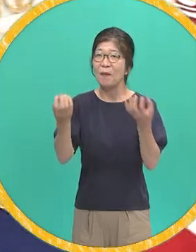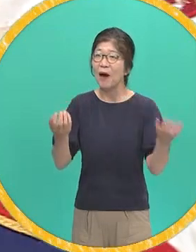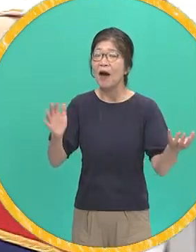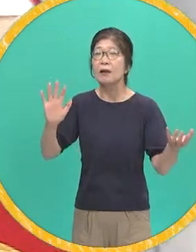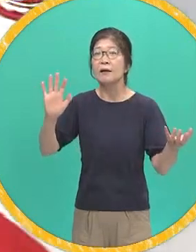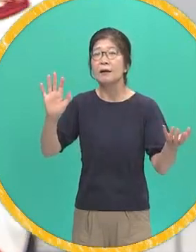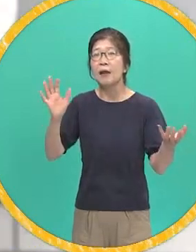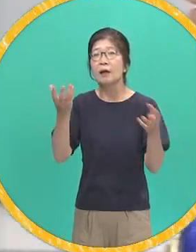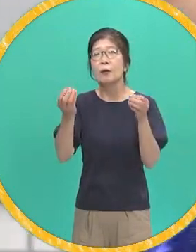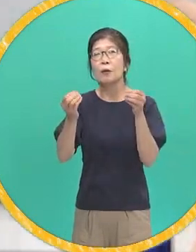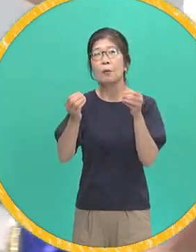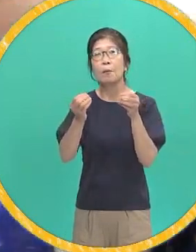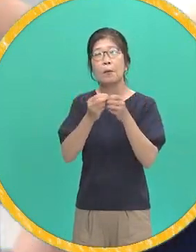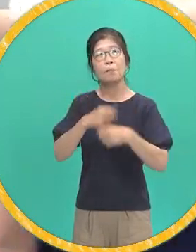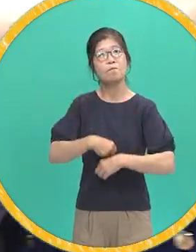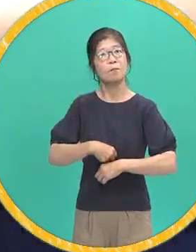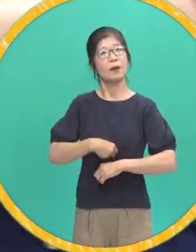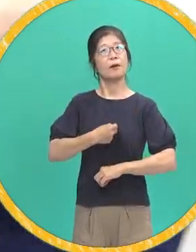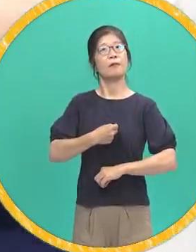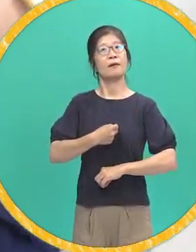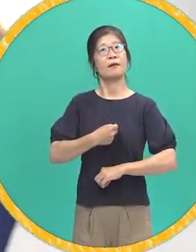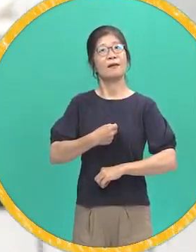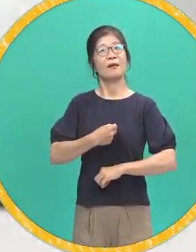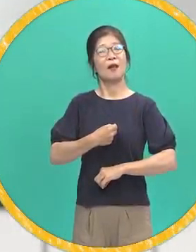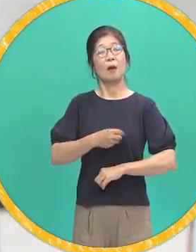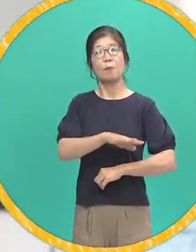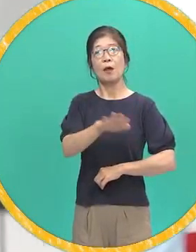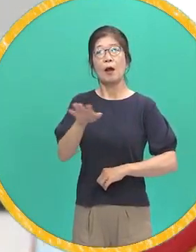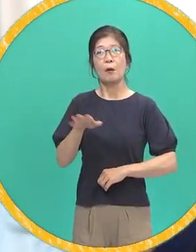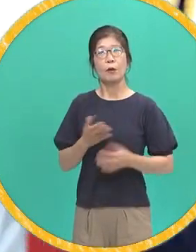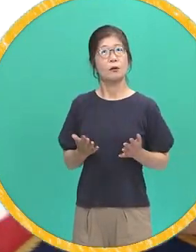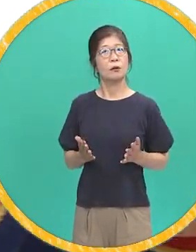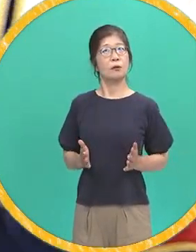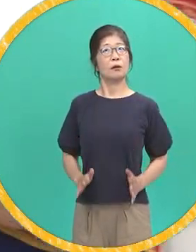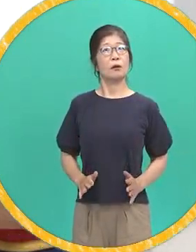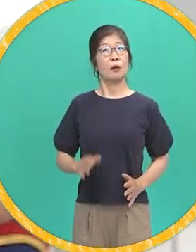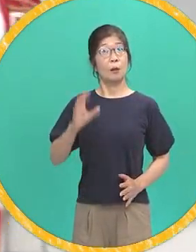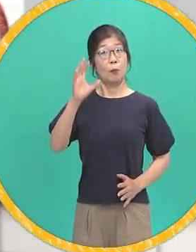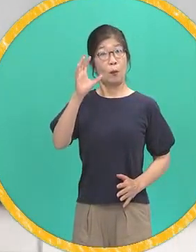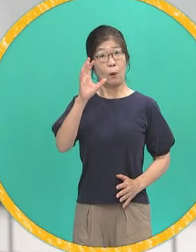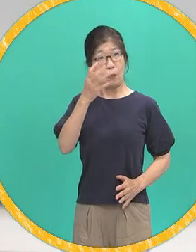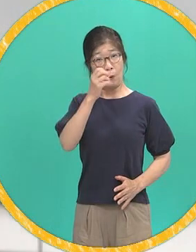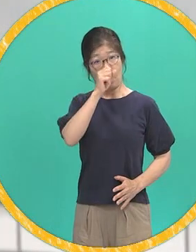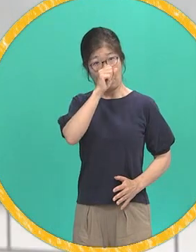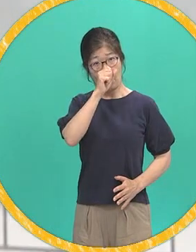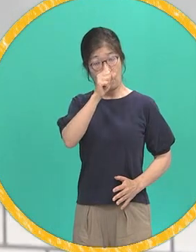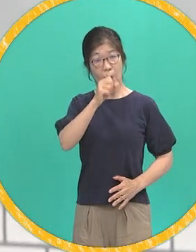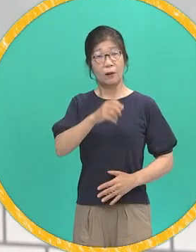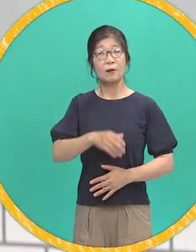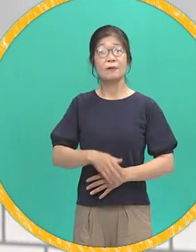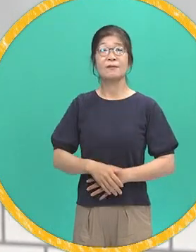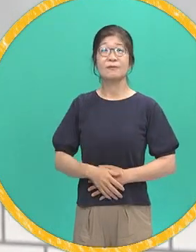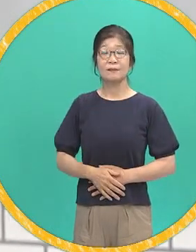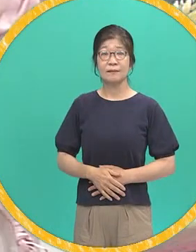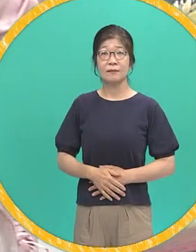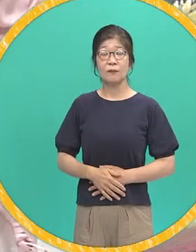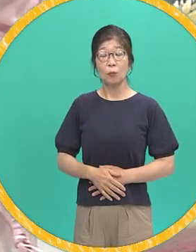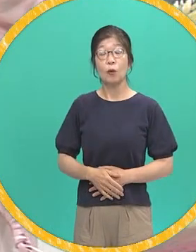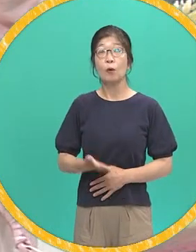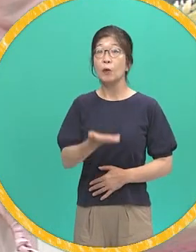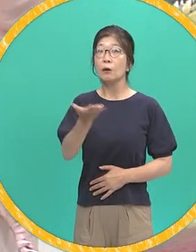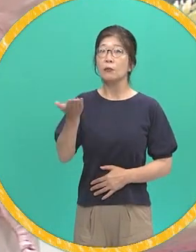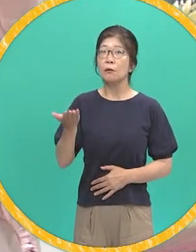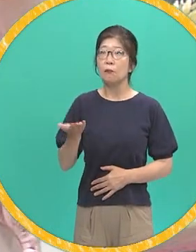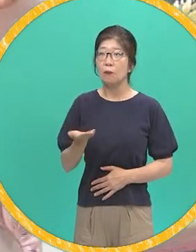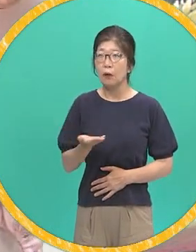感がもうキリッとこのスタジオ中が姿勢も違いますすごいですねでも皆さんは